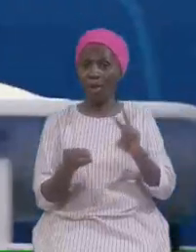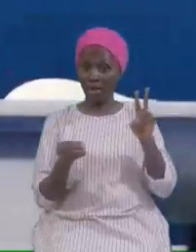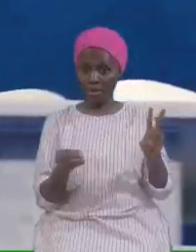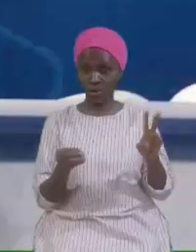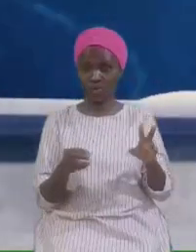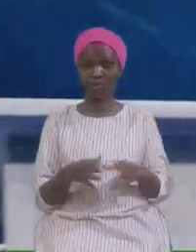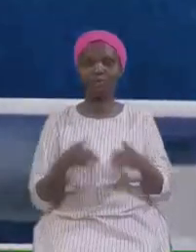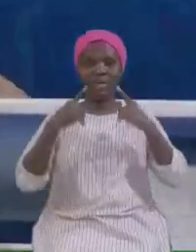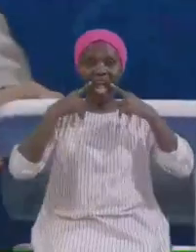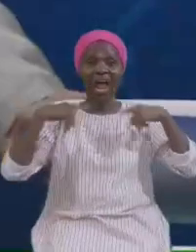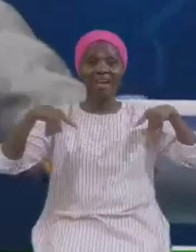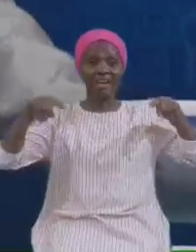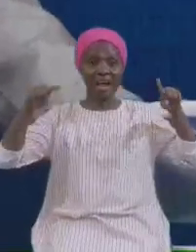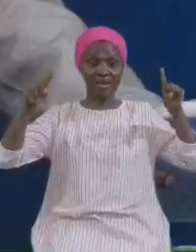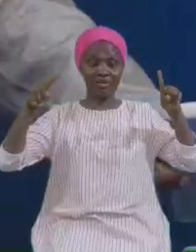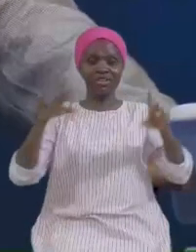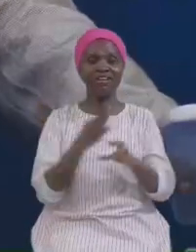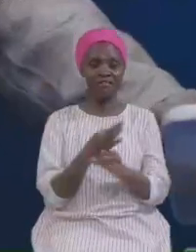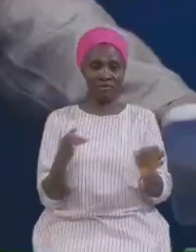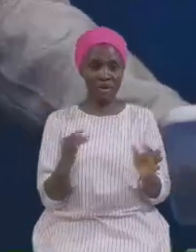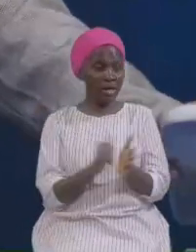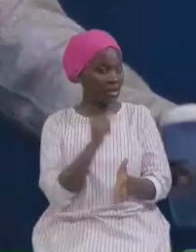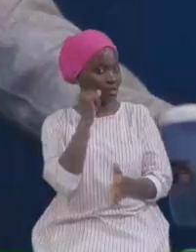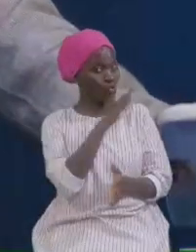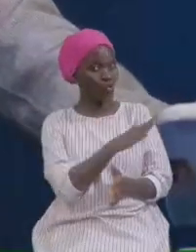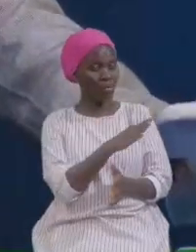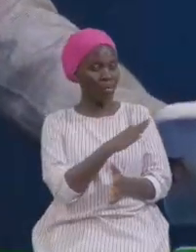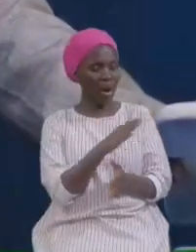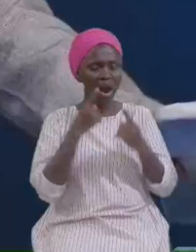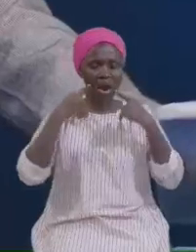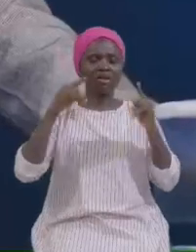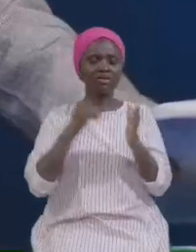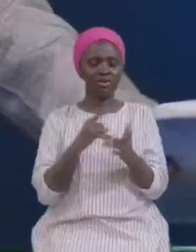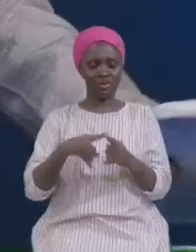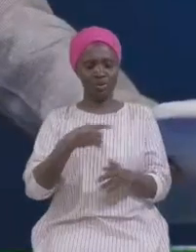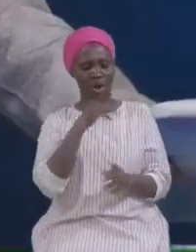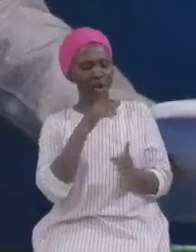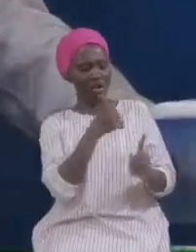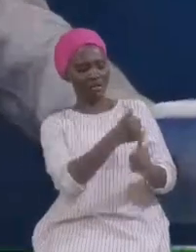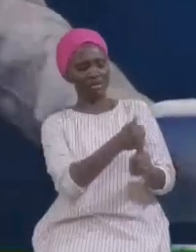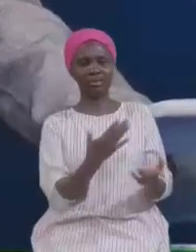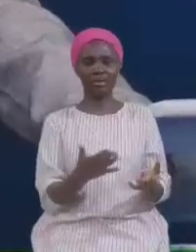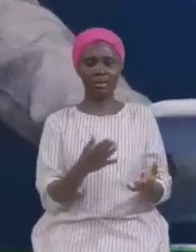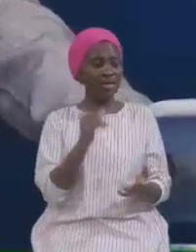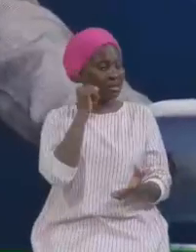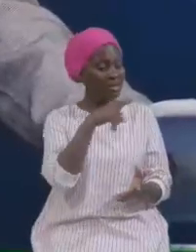la libération annoncée. Cette femme l'a annoncée à elle-même. Elle a dit,